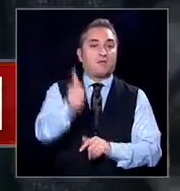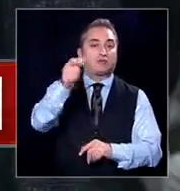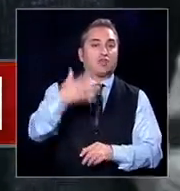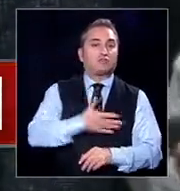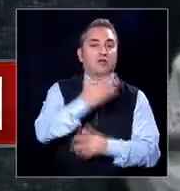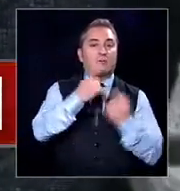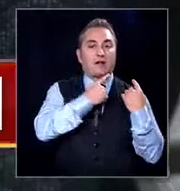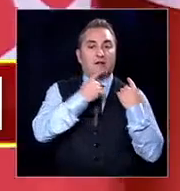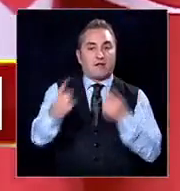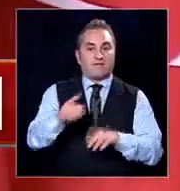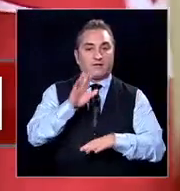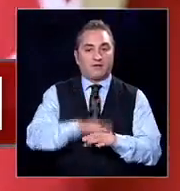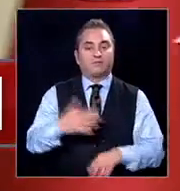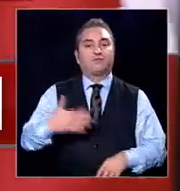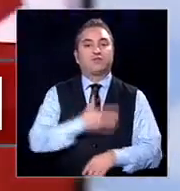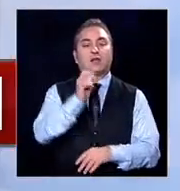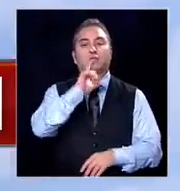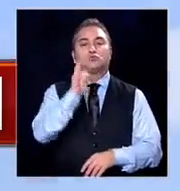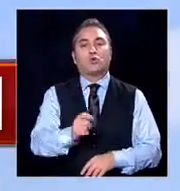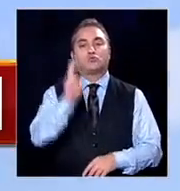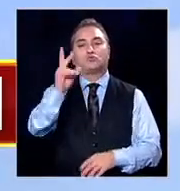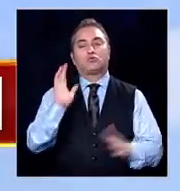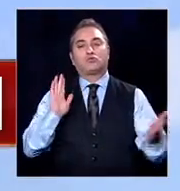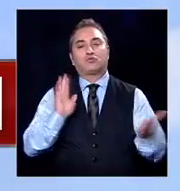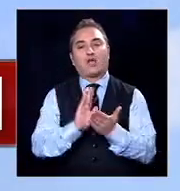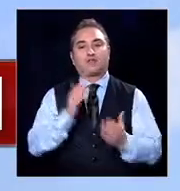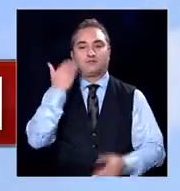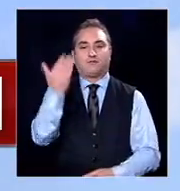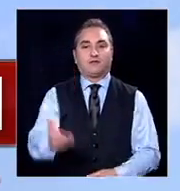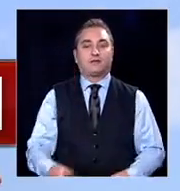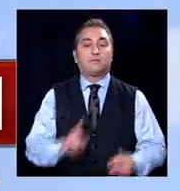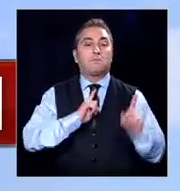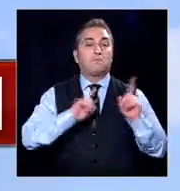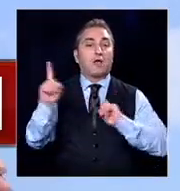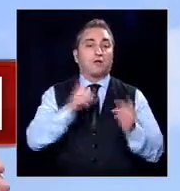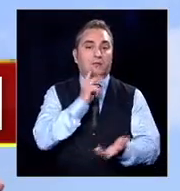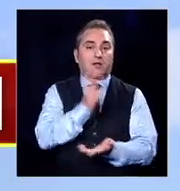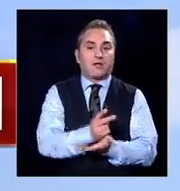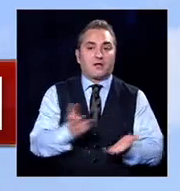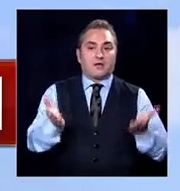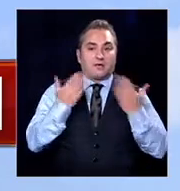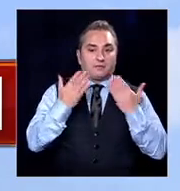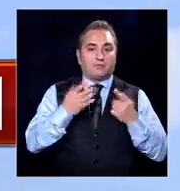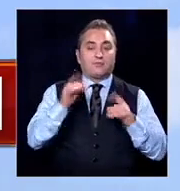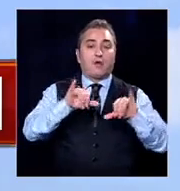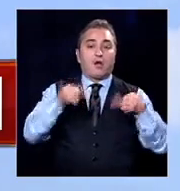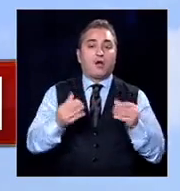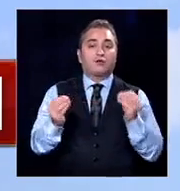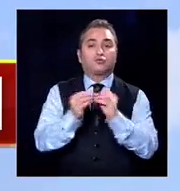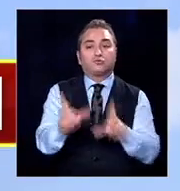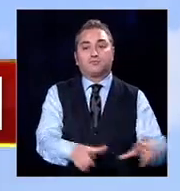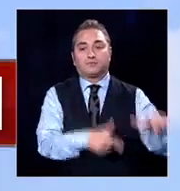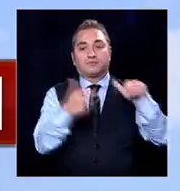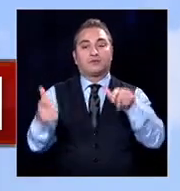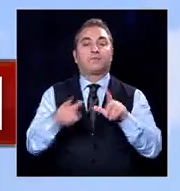yüklenmesine ise CHP sözcüsü karşılık verdi. Bir mahkeme kararı olmadan bu şekilde ağır suçlamalarda